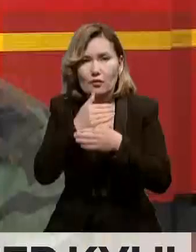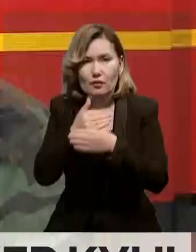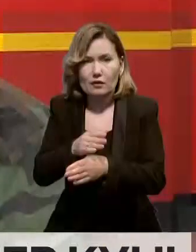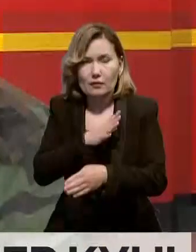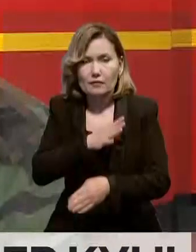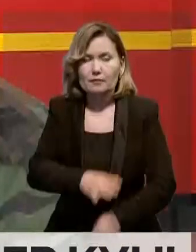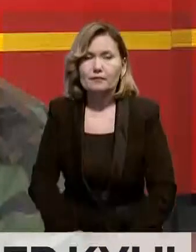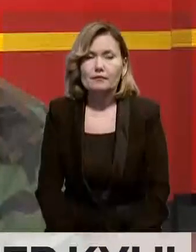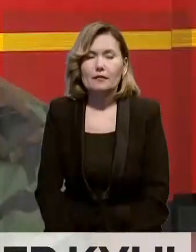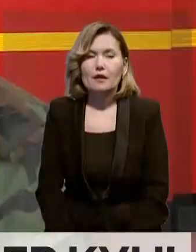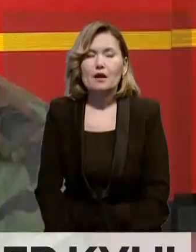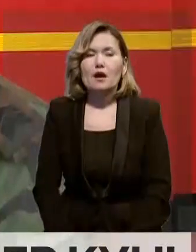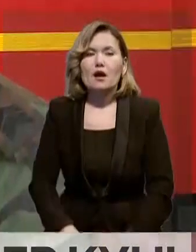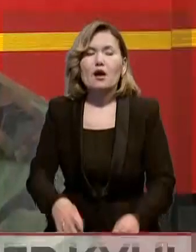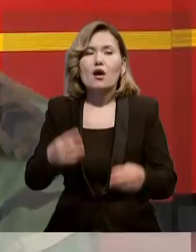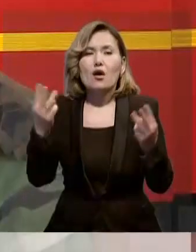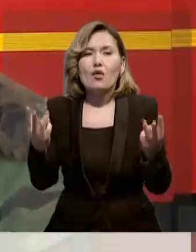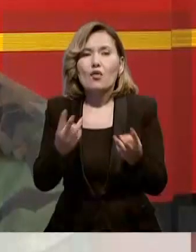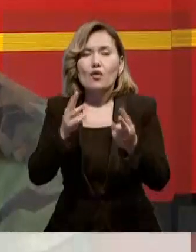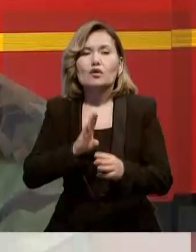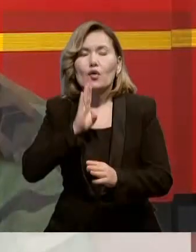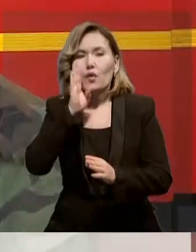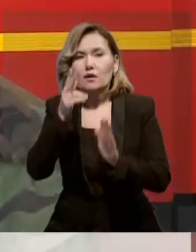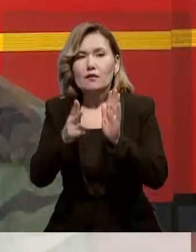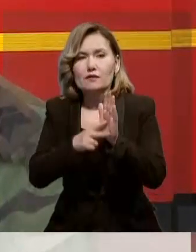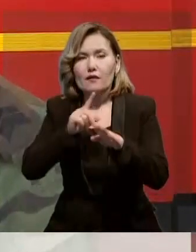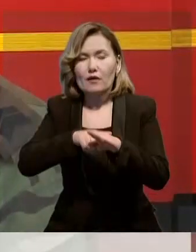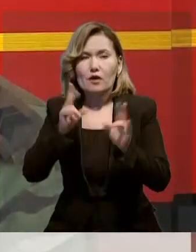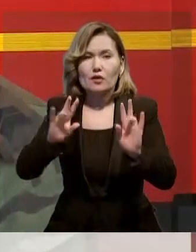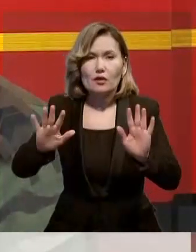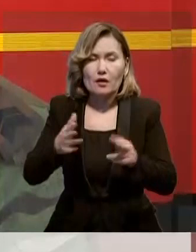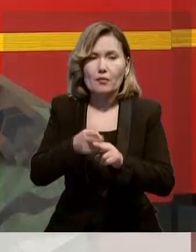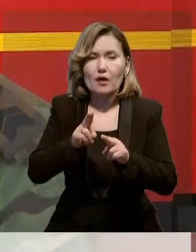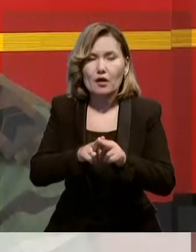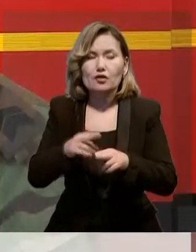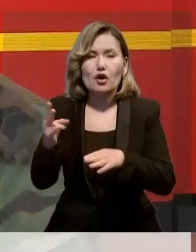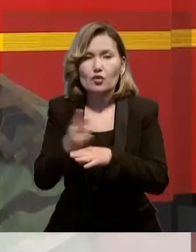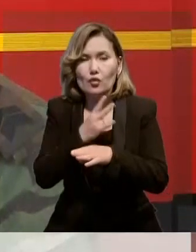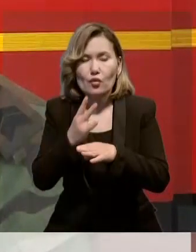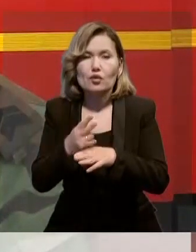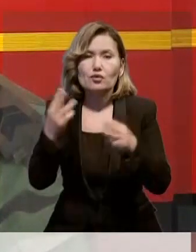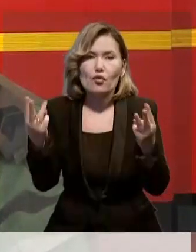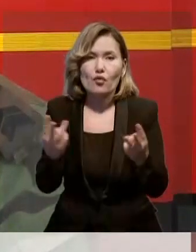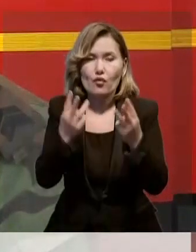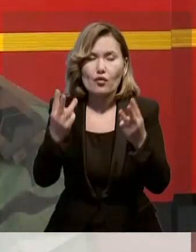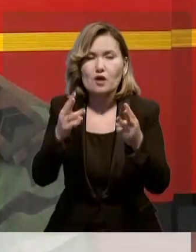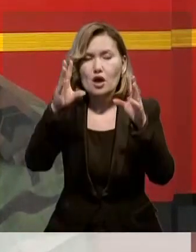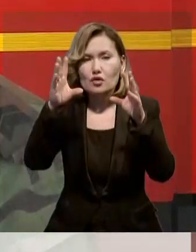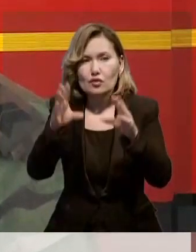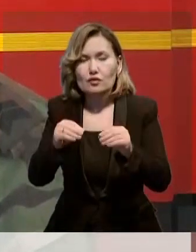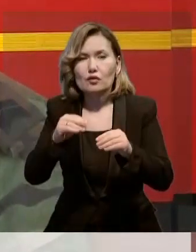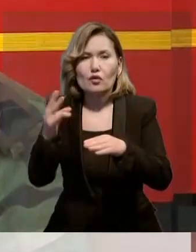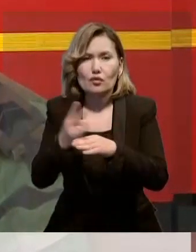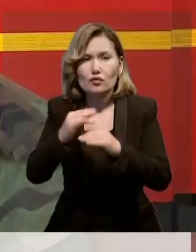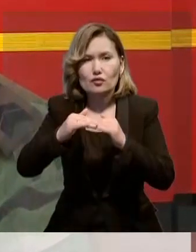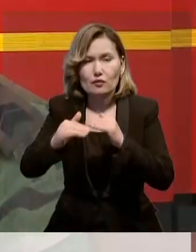утром. Ол өрт таңертең сағат 8-дер шамасында болды. Сол күні түнімен дала өртін сөндіріп енді келіп жатқанбыз. Есімде қалған себебі